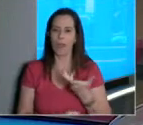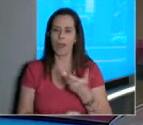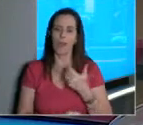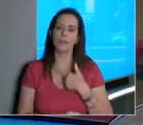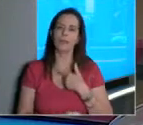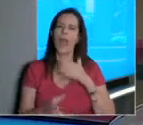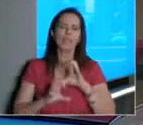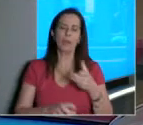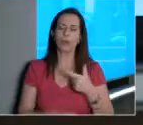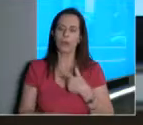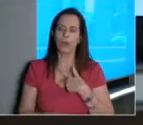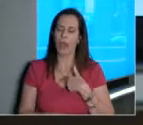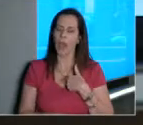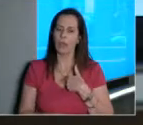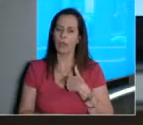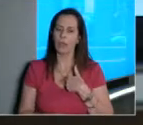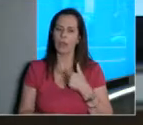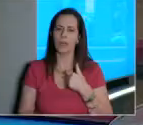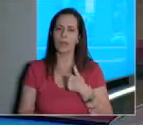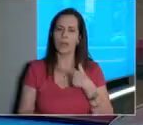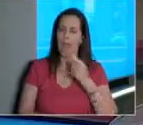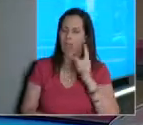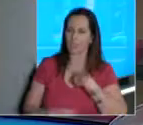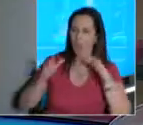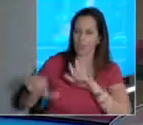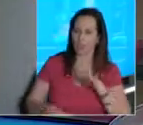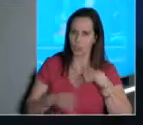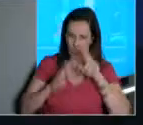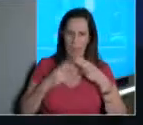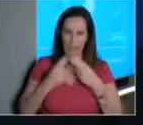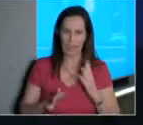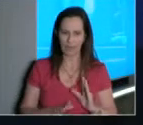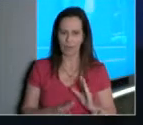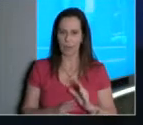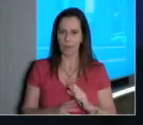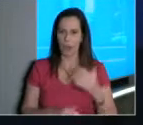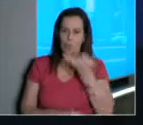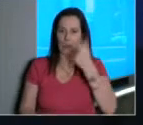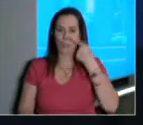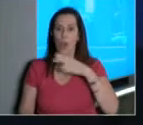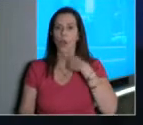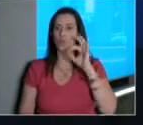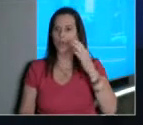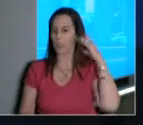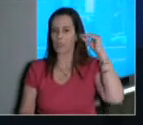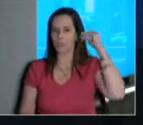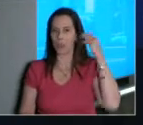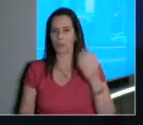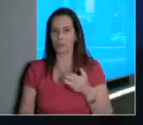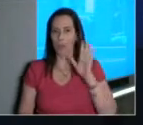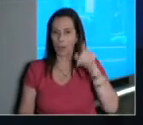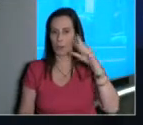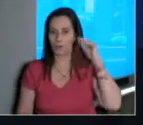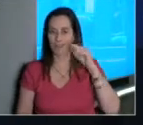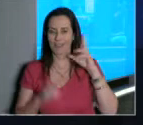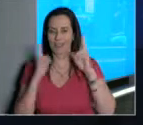אני מראש לא באתי, לא באתי ואמרתי זני. אני יכולה רגע לדבר? את מדברת כל הזמן, הקול שלך מצפצף לי באוזניים. יופי, וגם